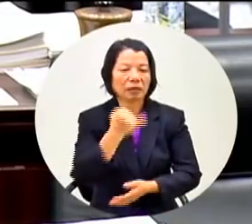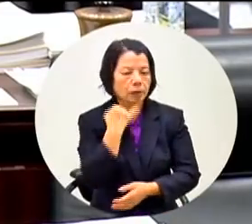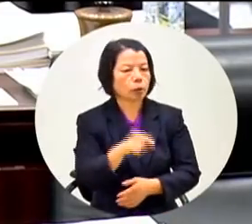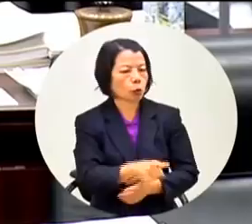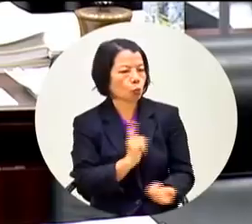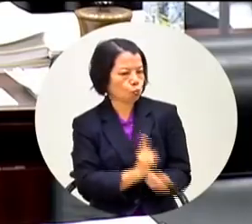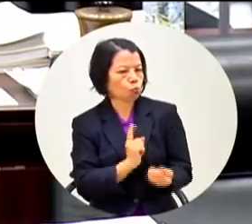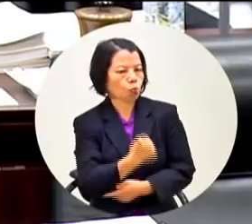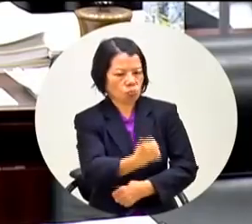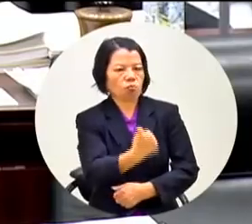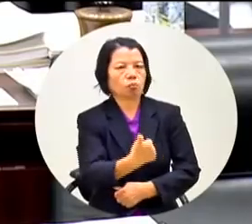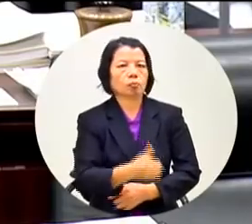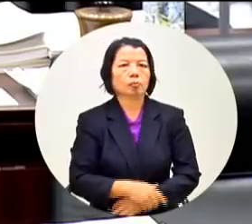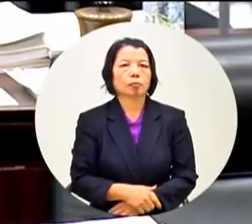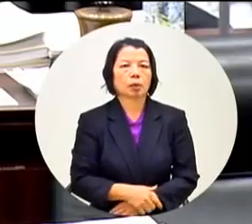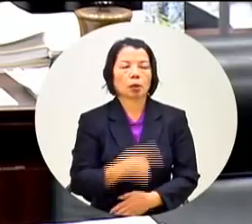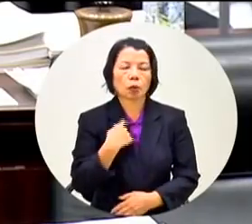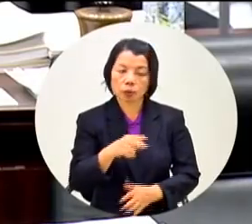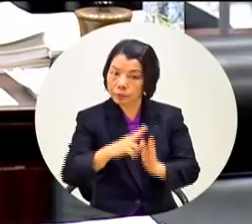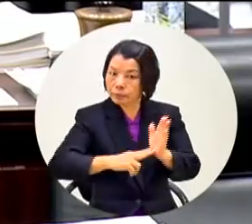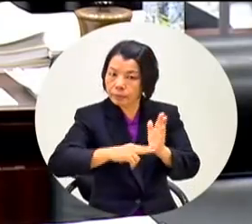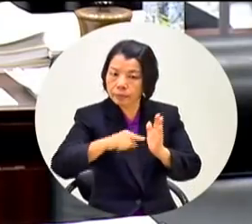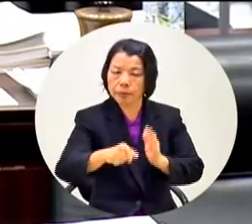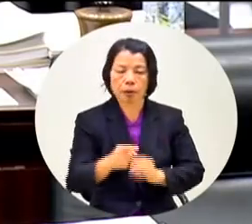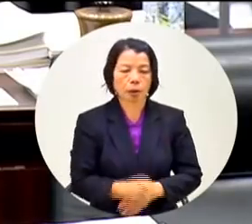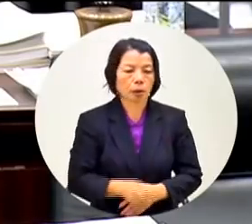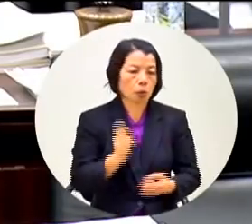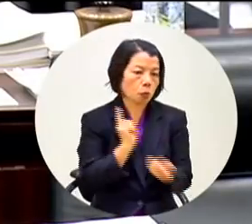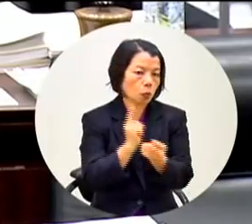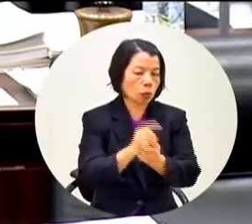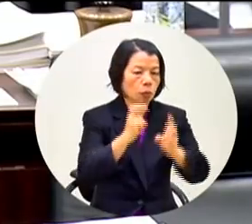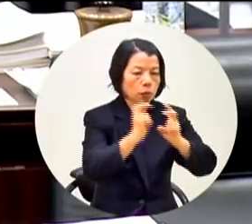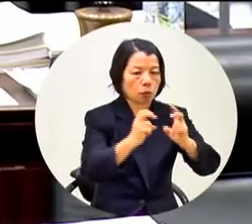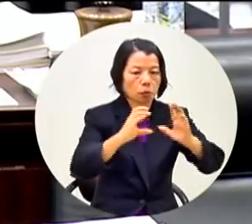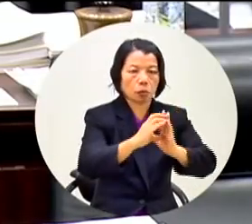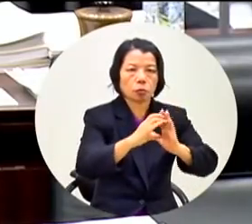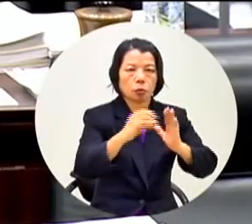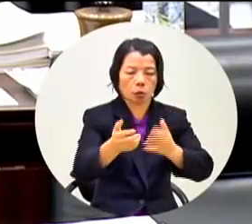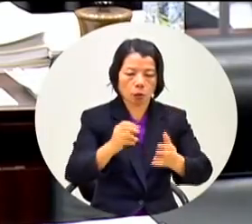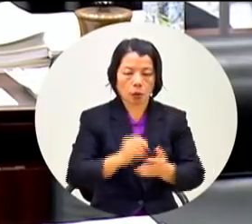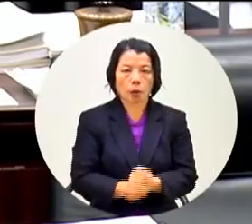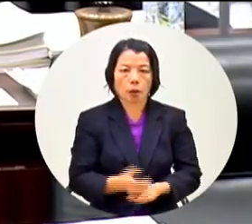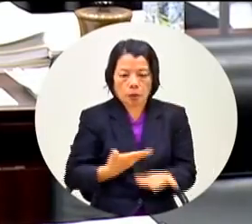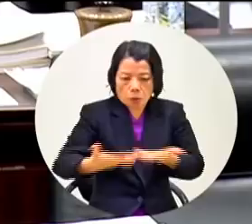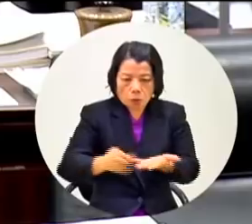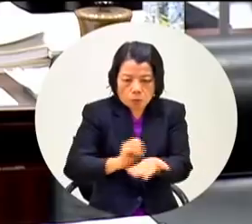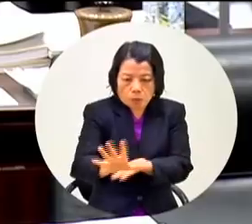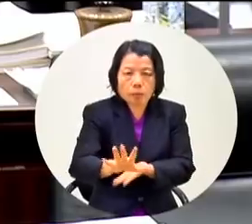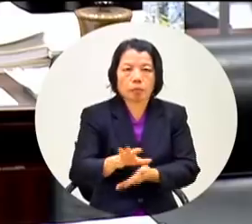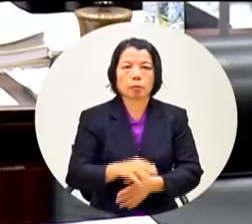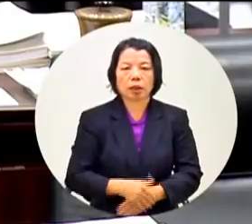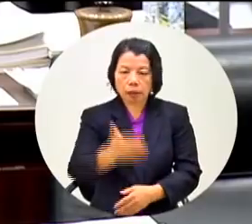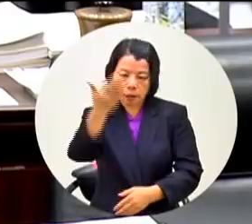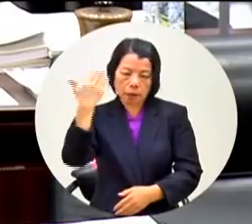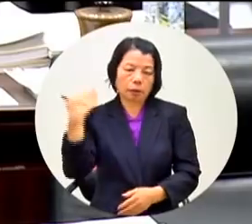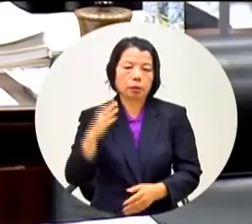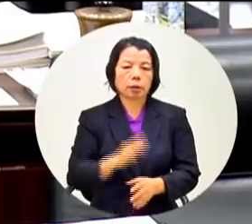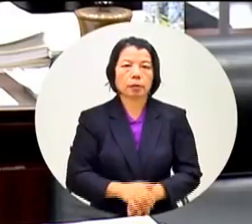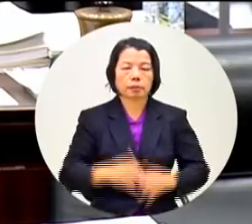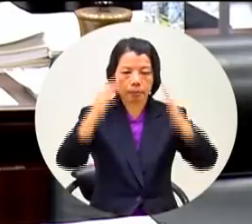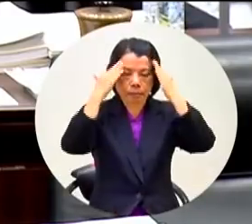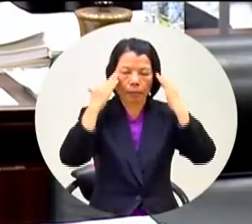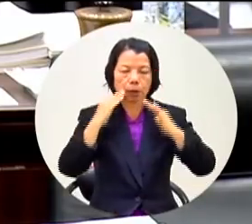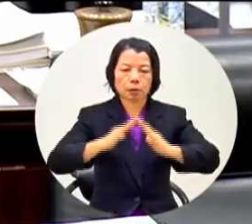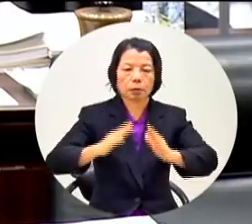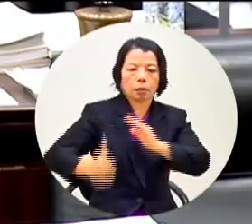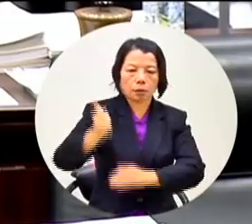刚刚看到捷运局的报告的内容，好，包括过去哦，韩市长上任之后，行政院来公文说，哎、欸，你们有没有继续这